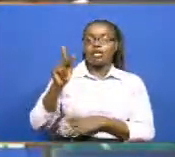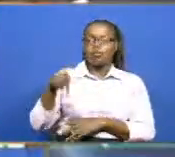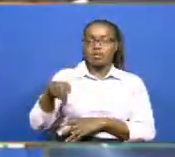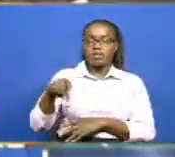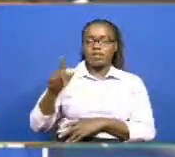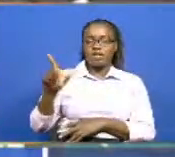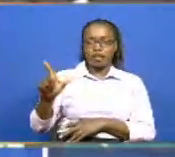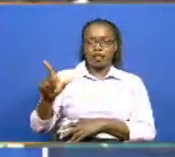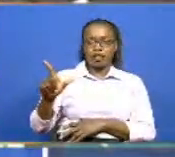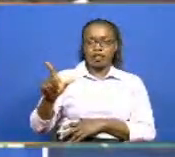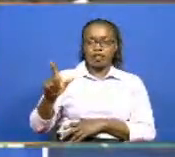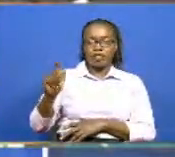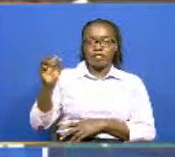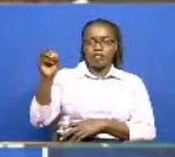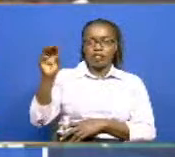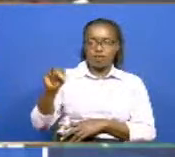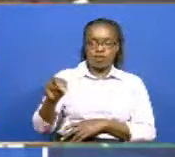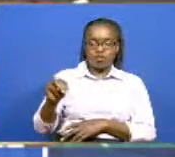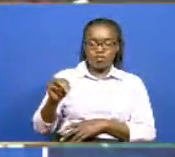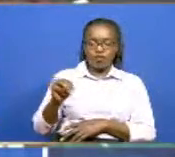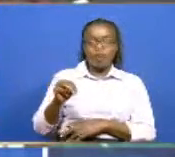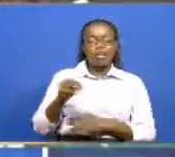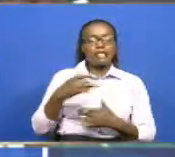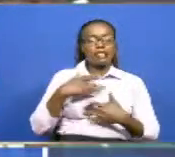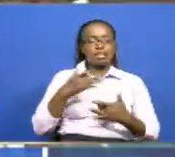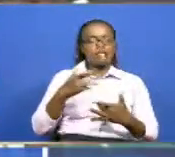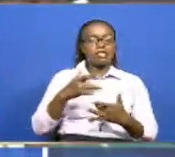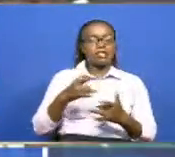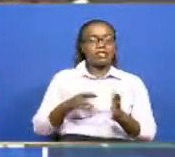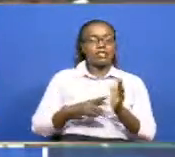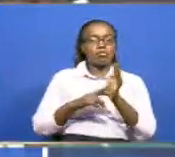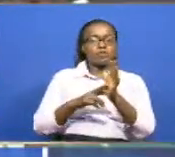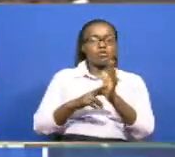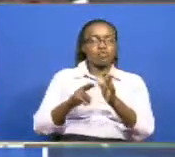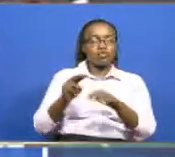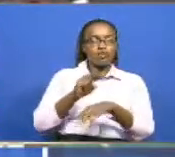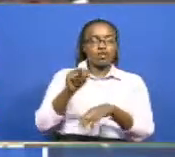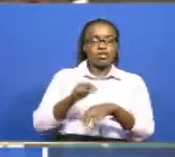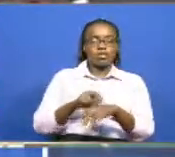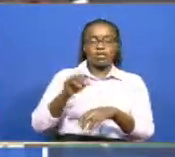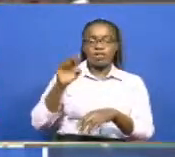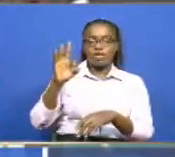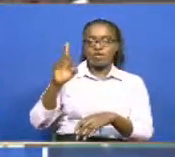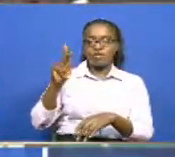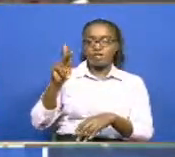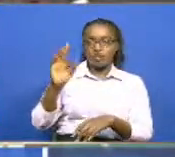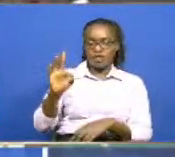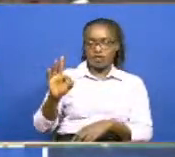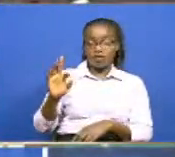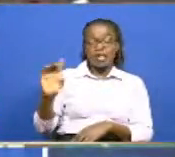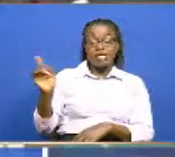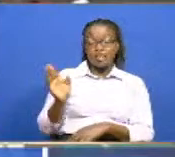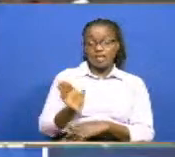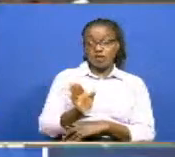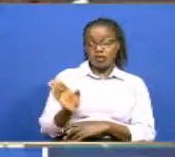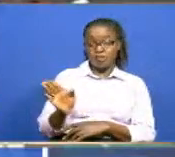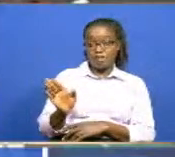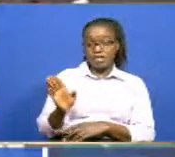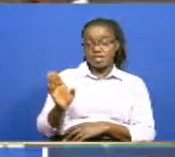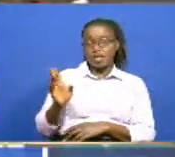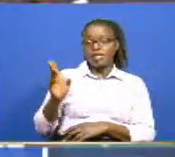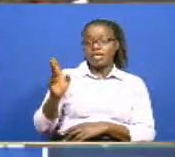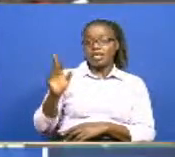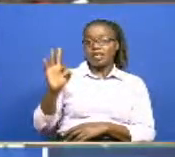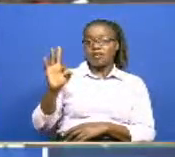Tom Alila anayewania wadhifa wa mwakilishi wa baraza la kitaifa la FKF tawi la Nairobi amesema kuwa FKF haina uwezo